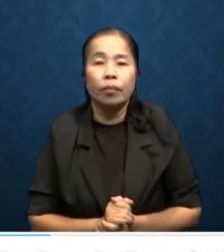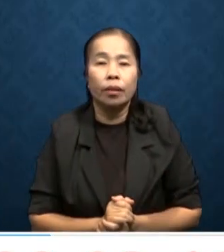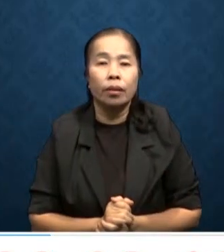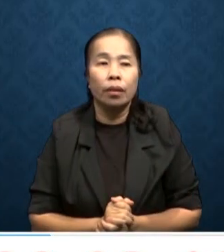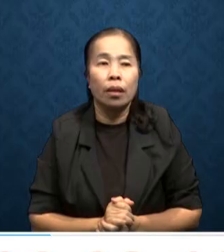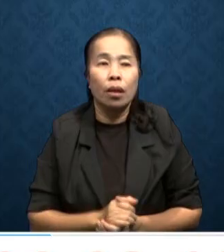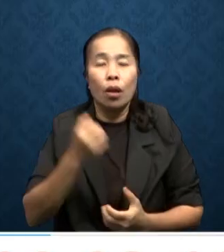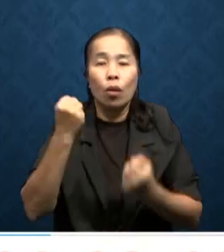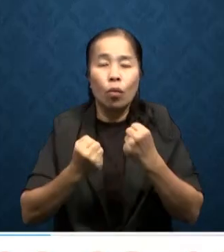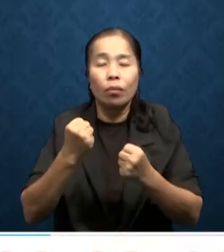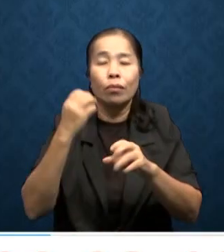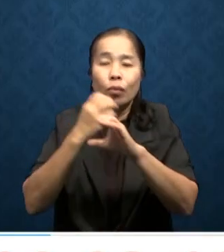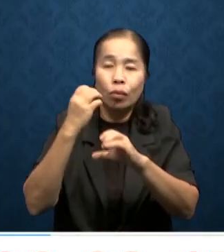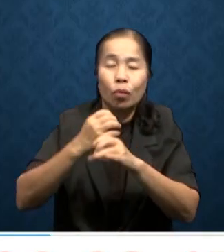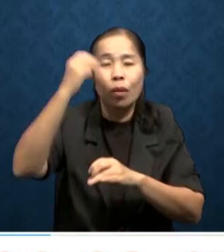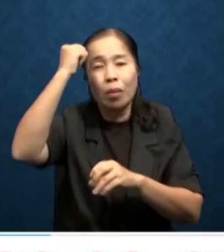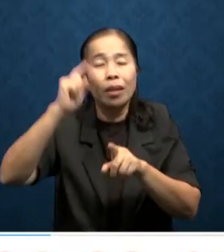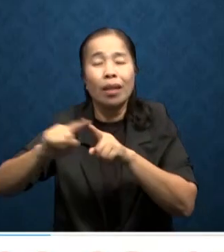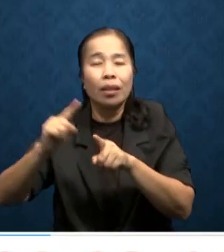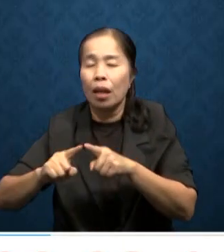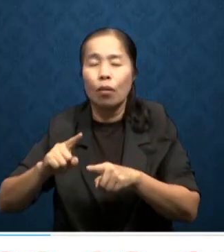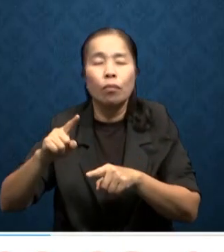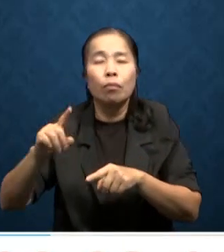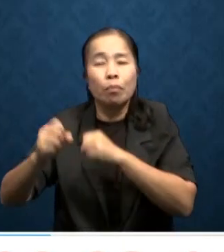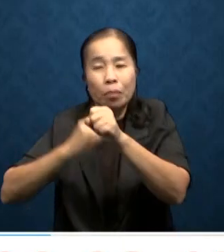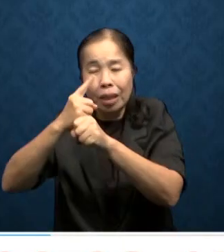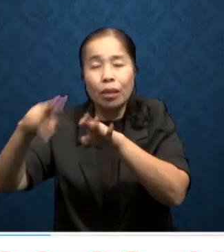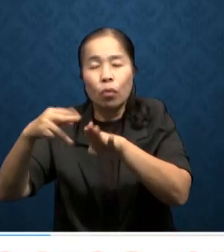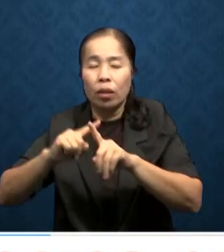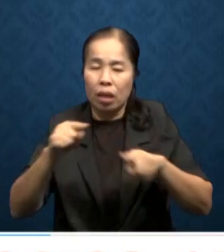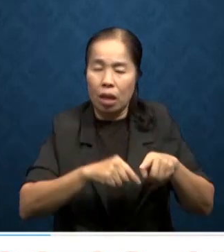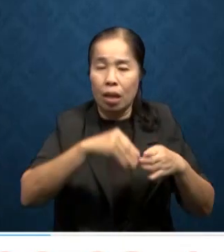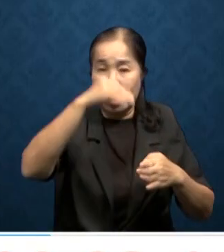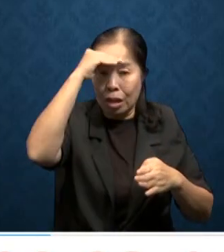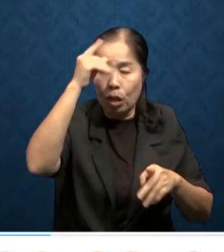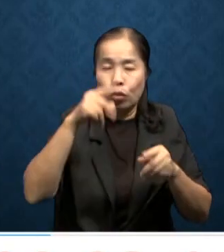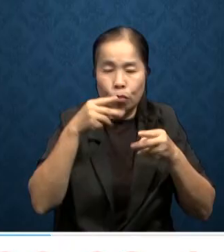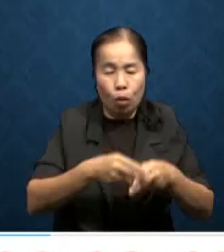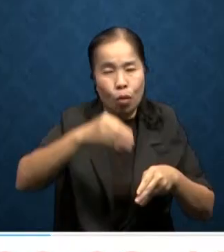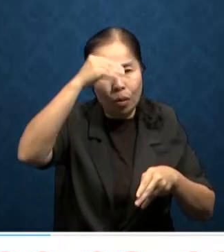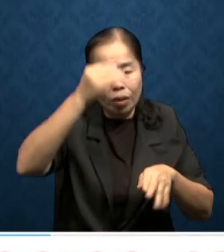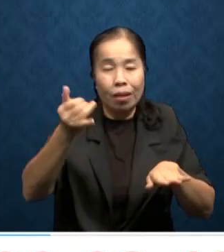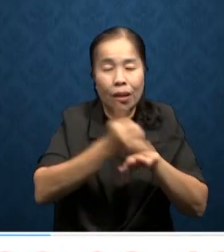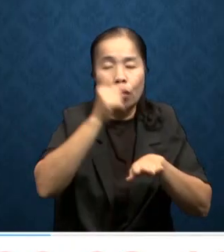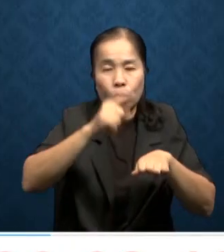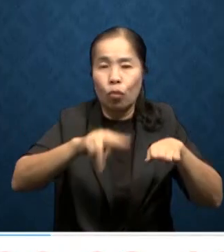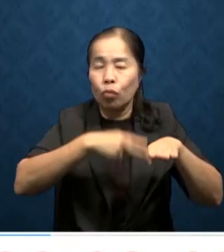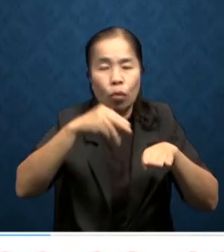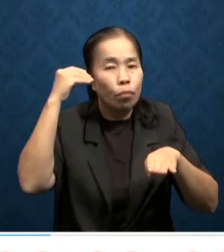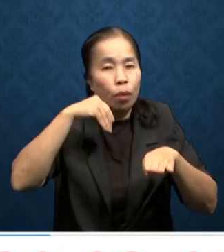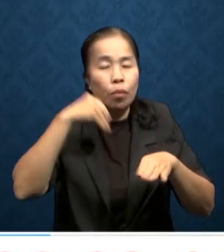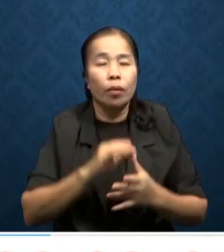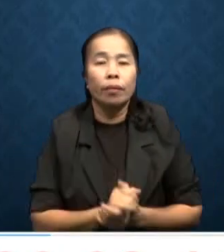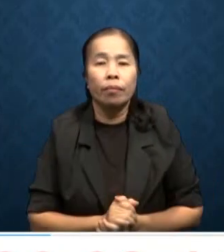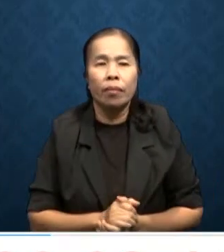กว่ารถโดยสารทั่วไปด้วยนะคะซึ่งซึเอ่อเมื่อกี้ท่านบุญจันทร์ท่านก็ได้อธิปรายไปว่า